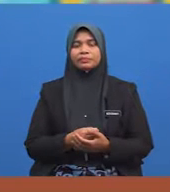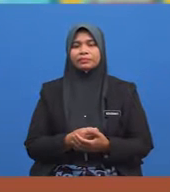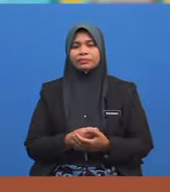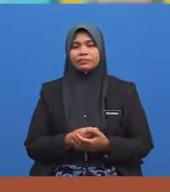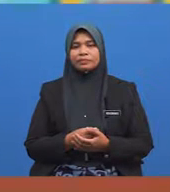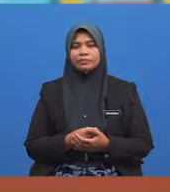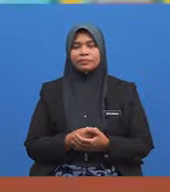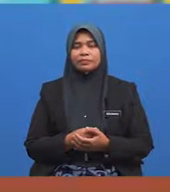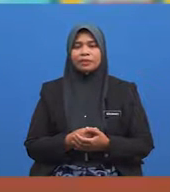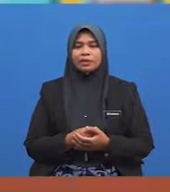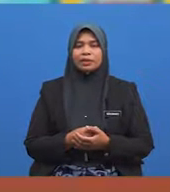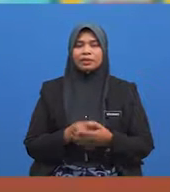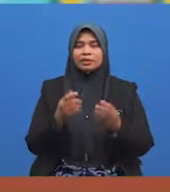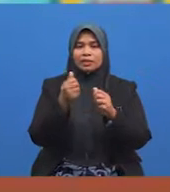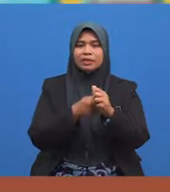batang yang mempunyai biji.